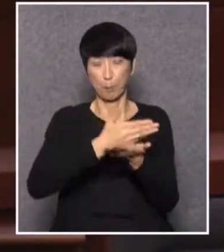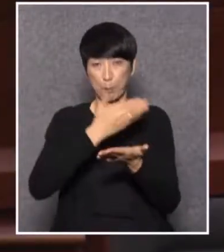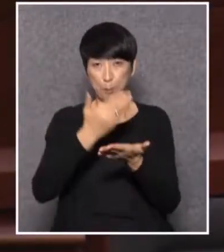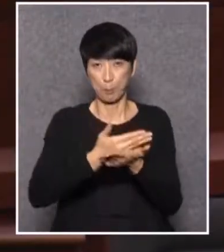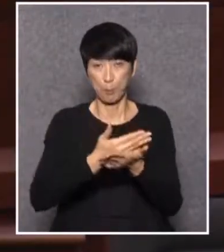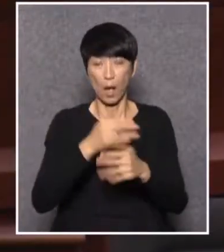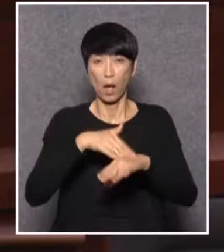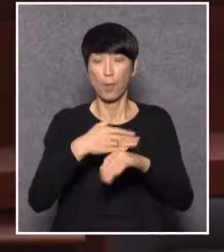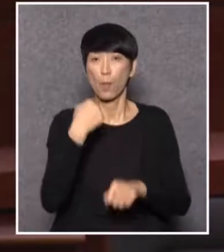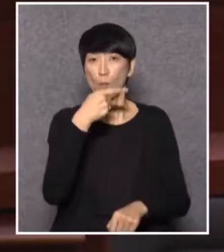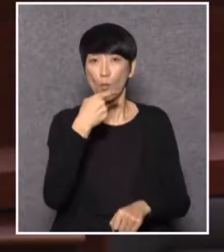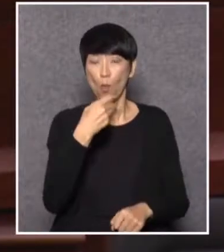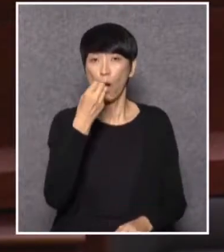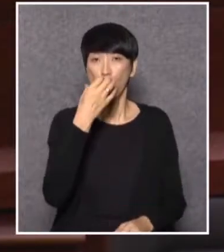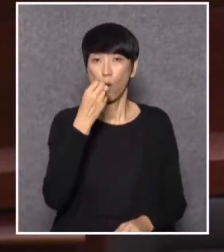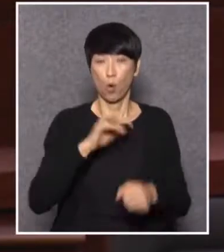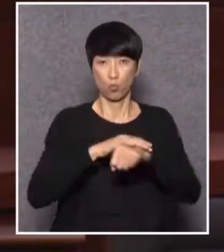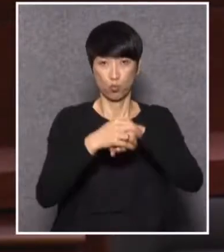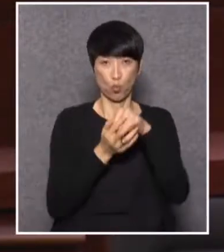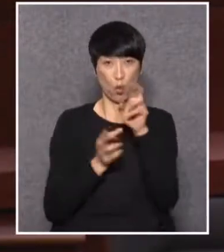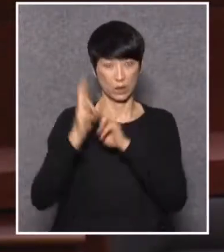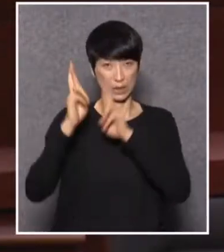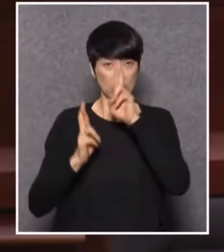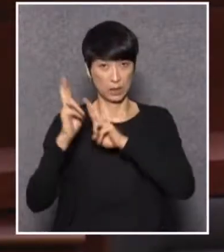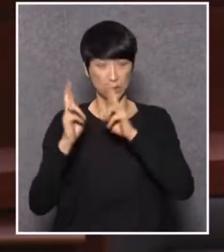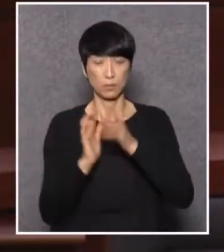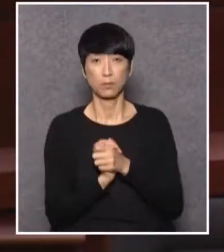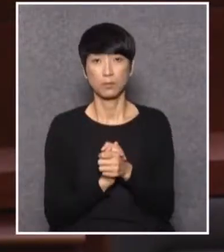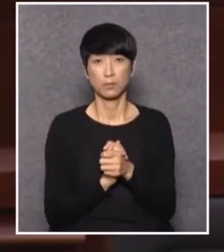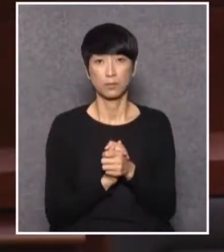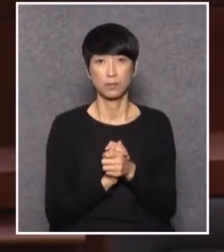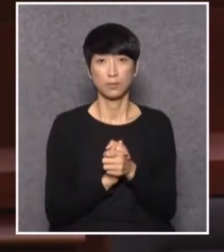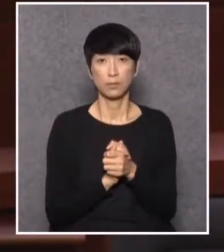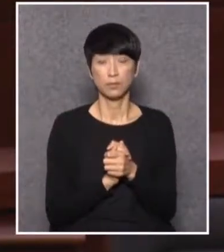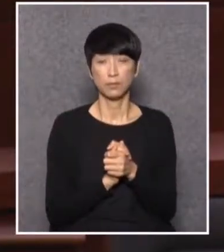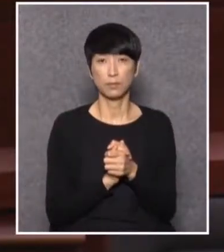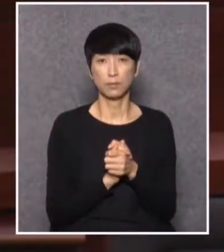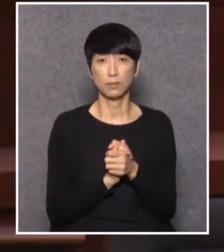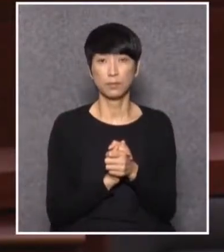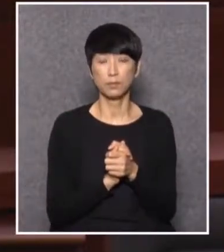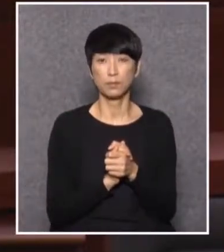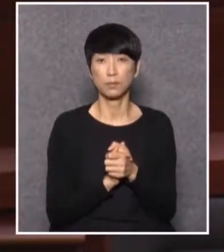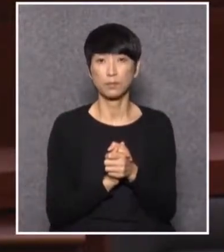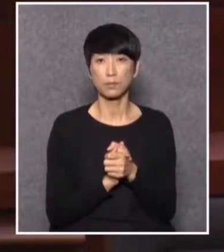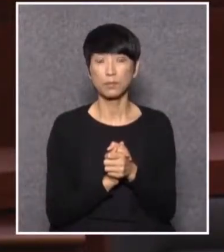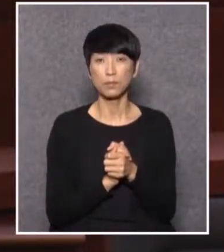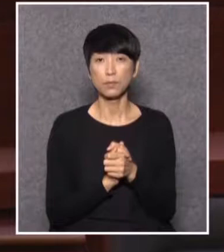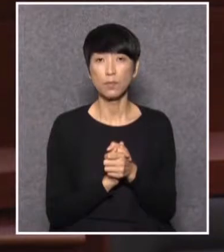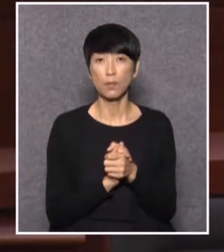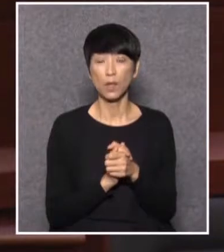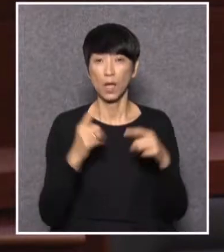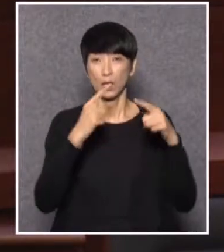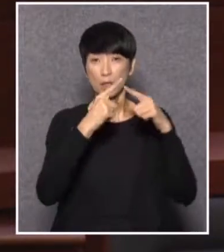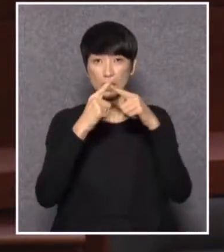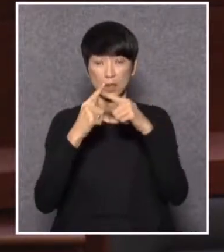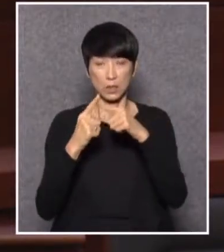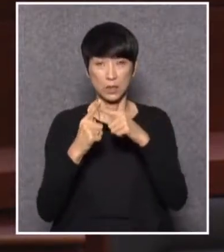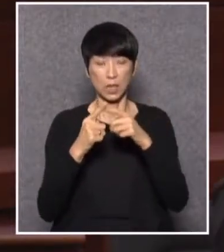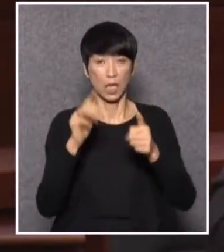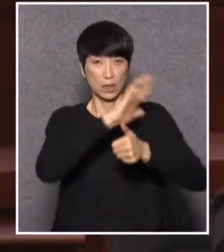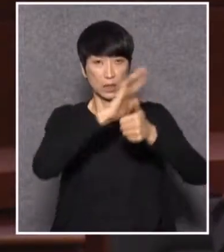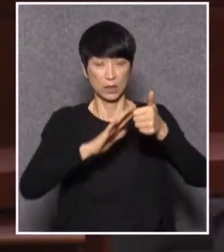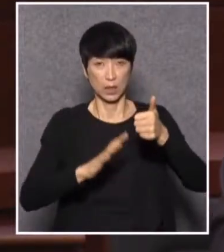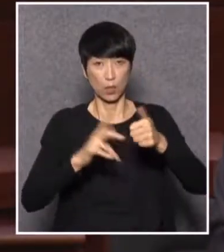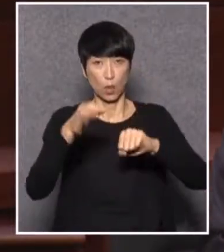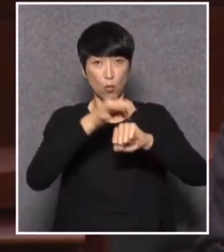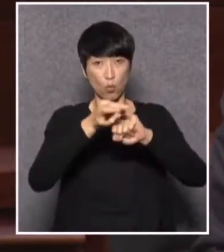係話，因為香港作為一個國際城市，咁如有任何人，包括係呢啲受影響國家